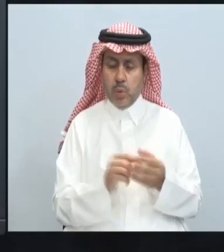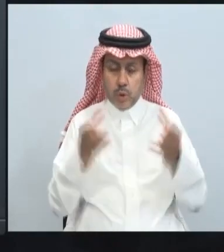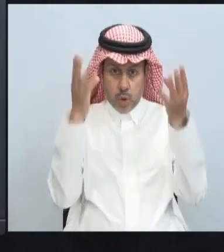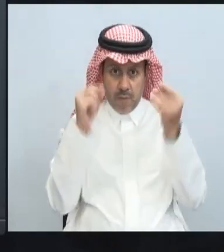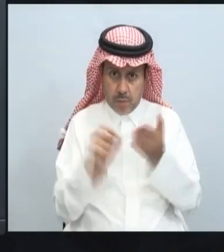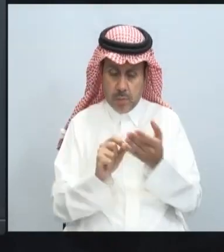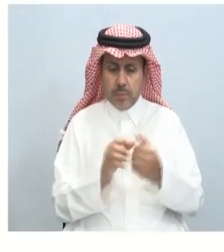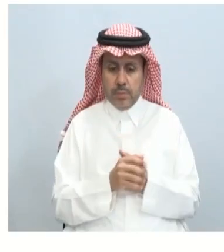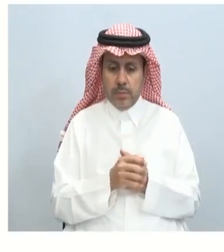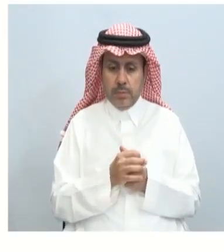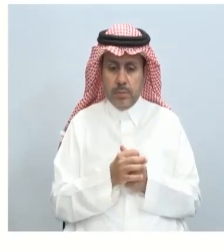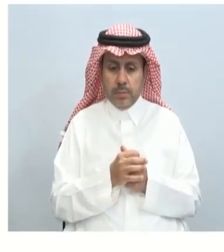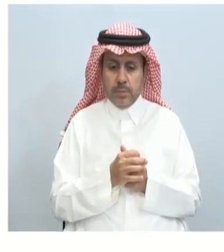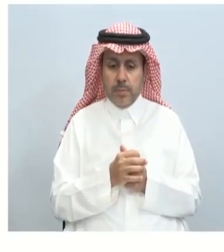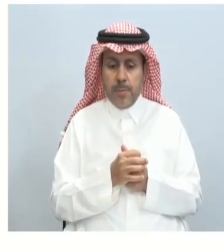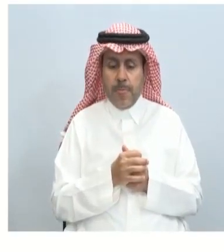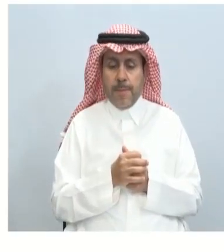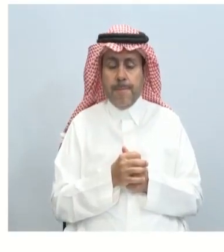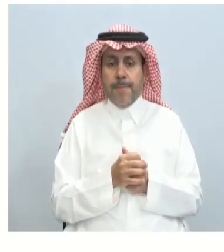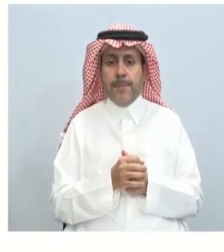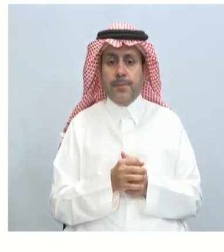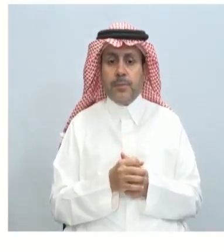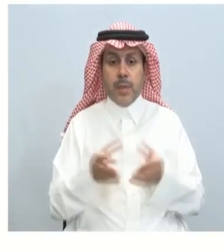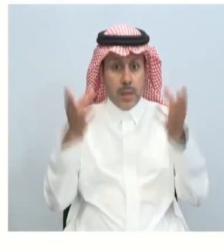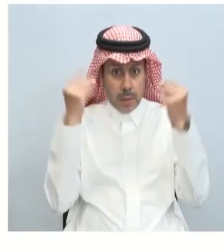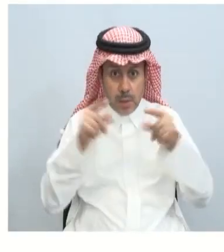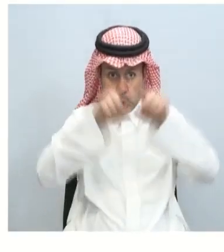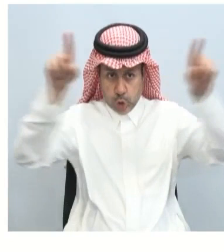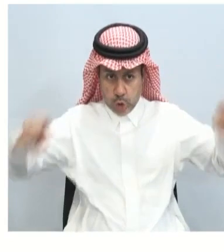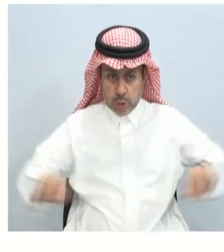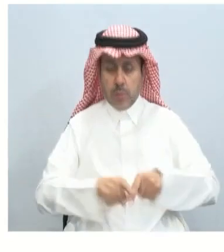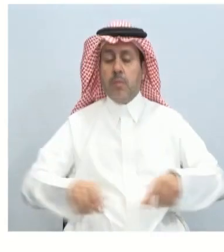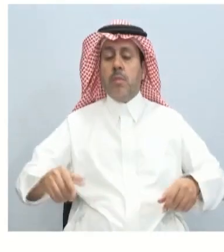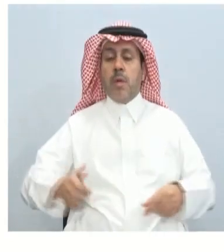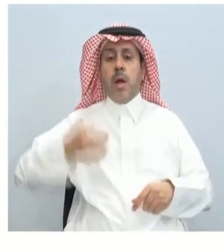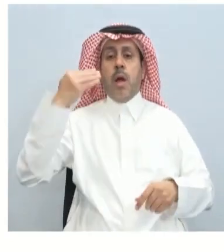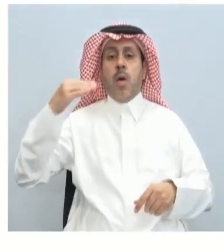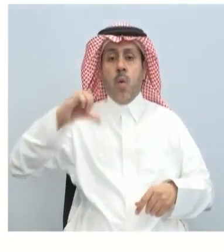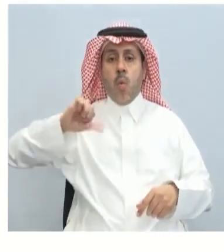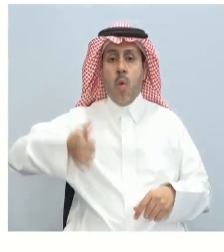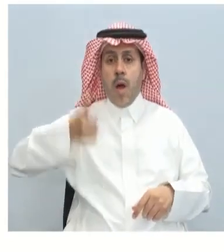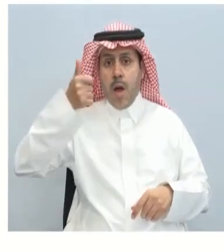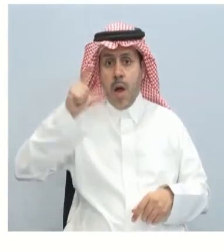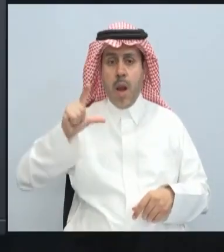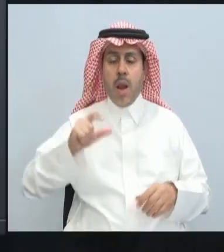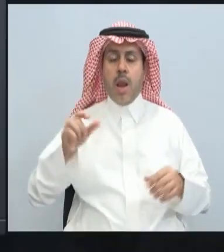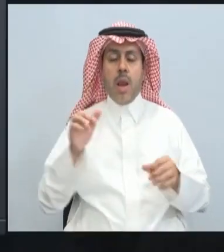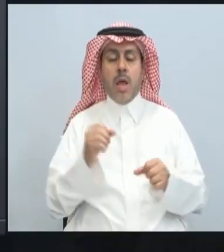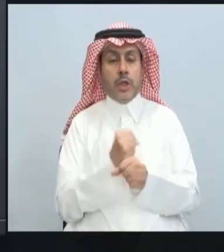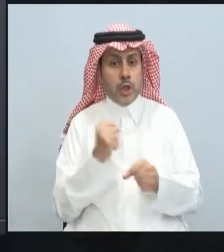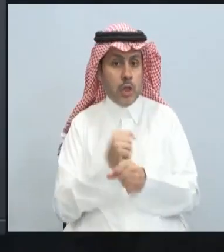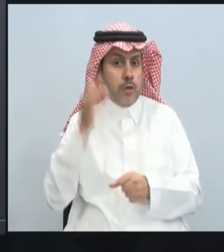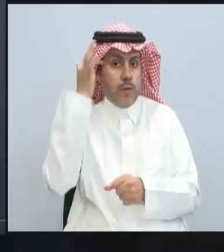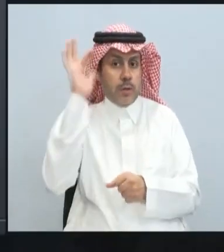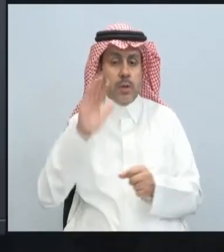تدوين اثناء الدرس هنا سنتناول احوال التصرفات للسلطه العامه فهناك احوال